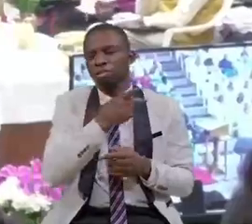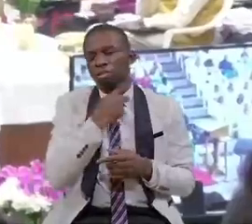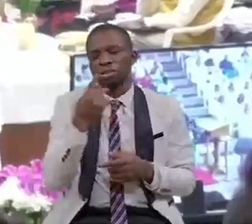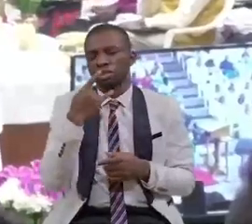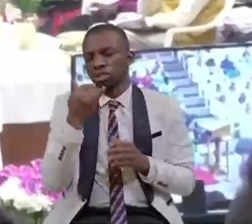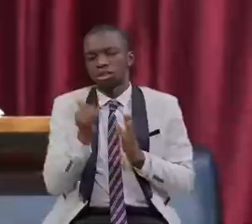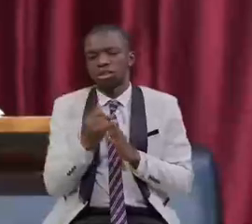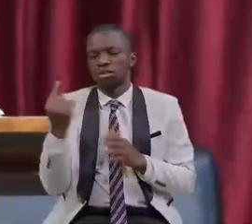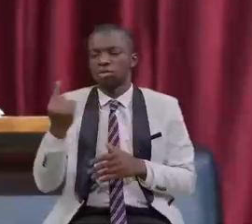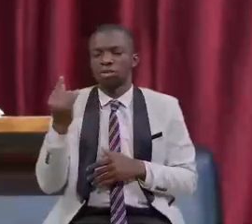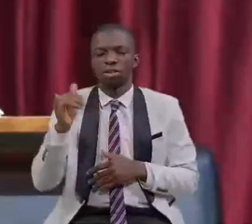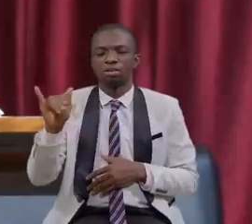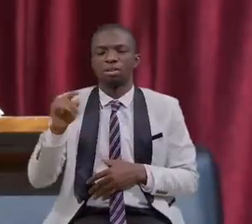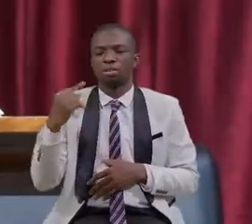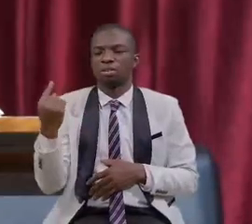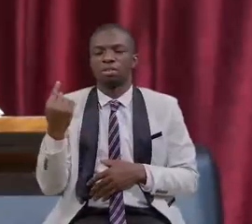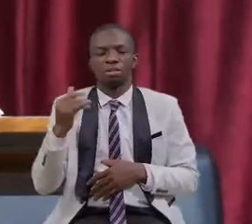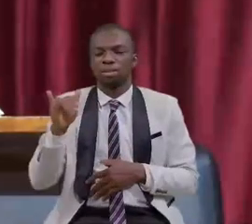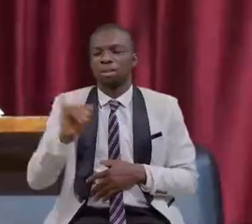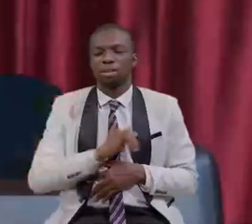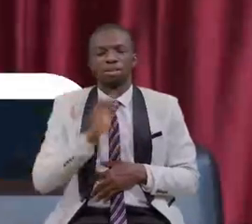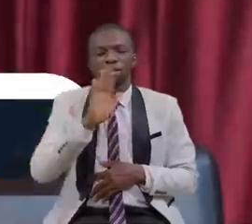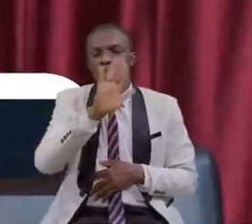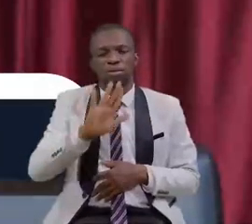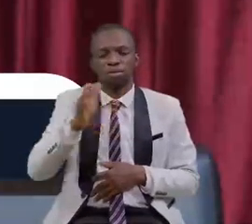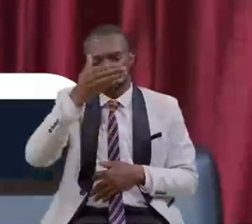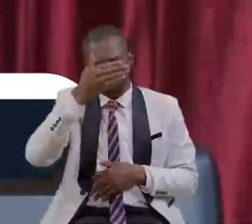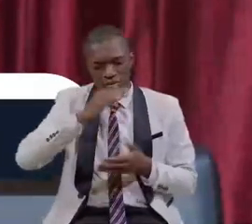Le pasteur dit jamais, jamais, je ne vais jamais pardonner à ce membre.